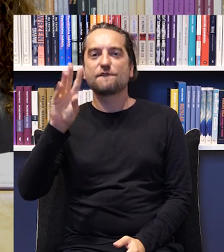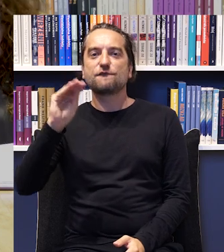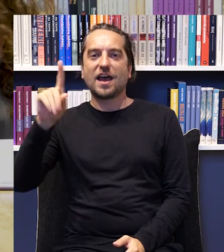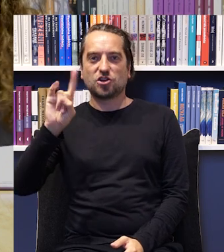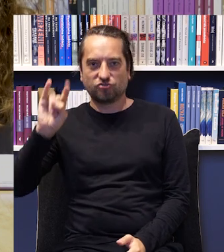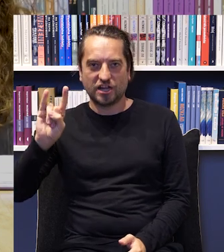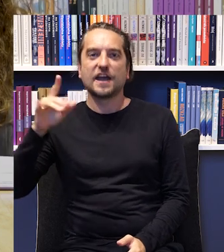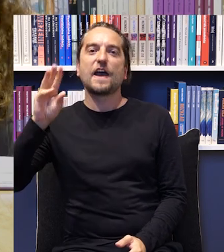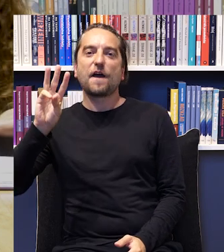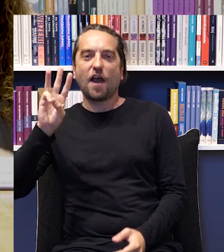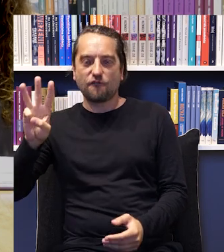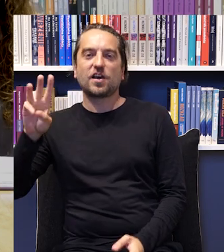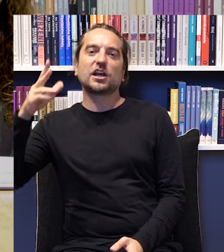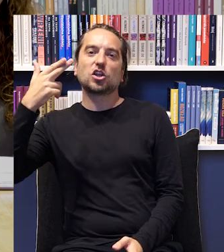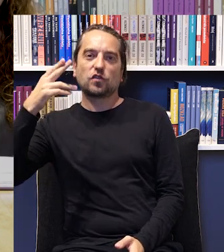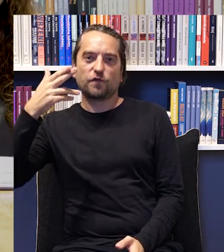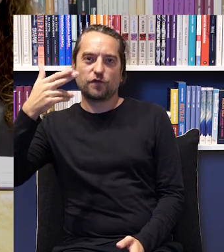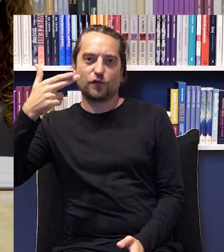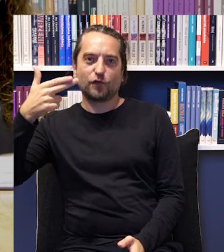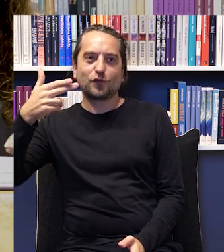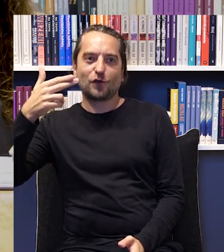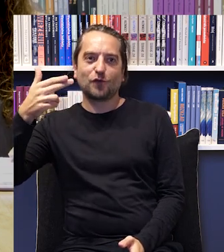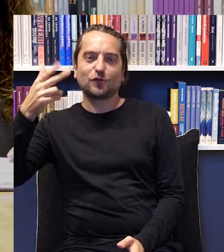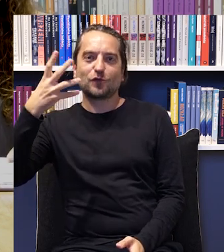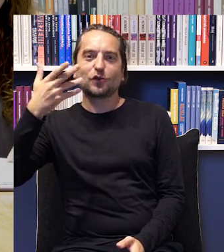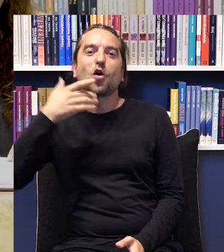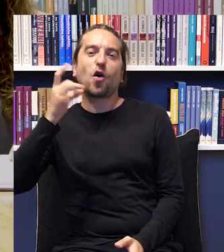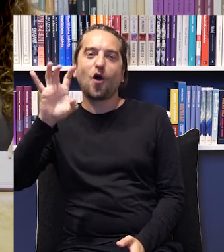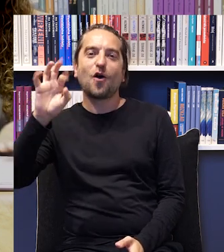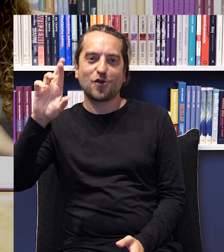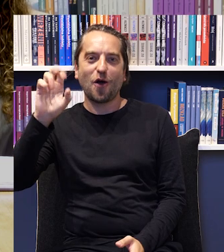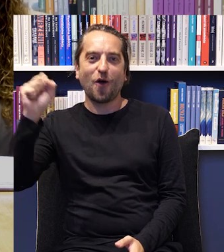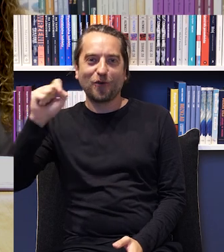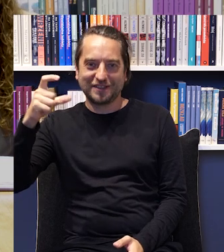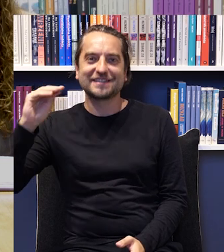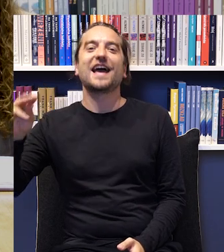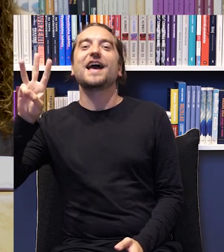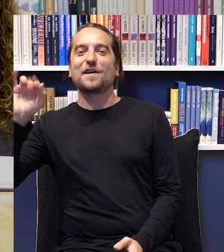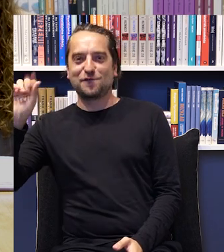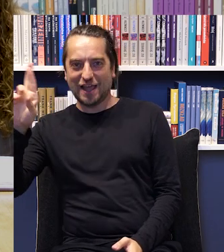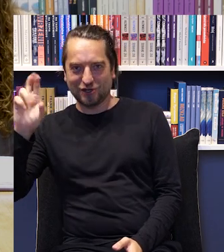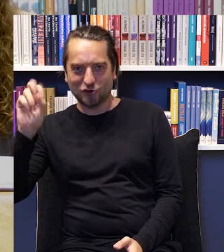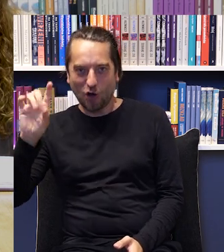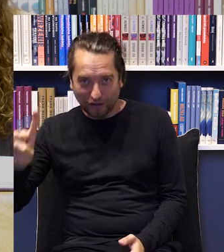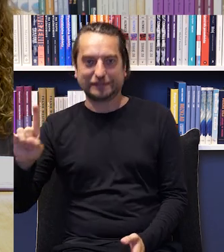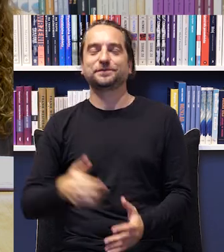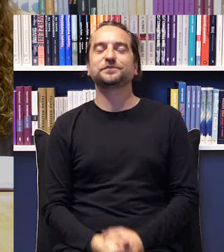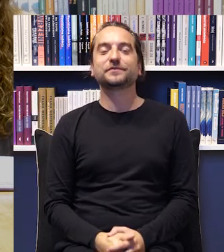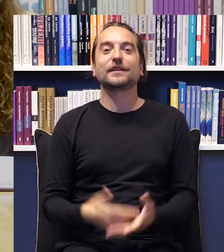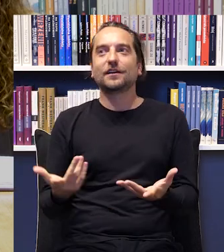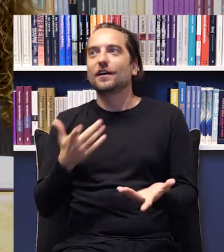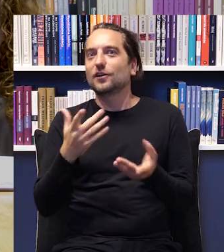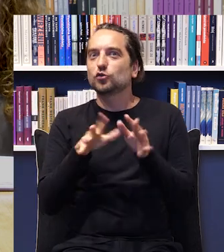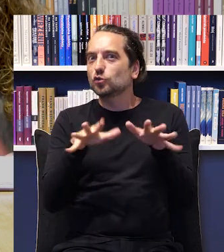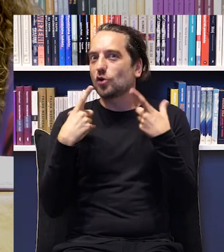Gosi trochę słodziłam na zapleczu za kulisami, ale to absolutnie szczere i prosto z serca